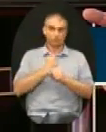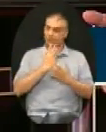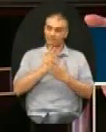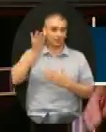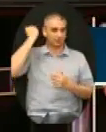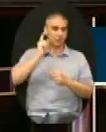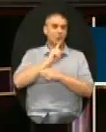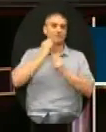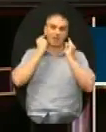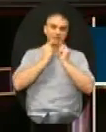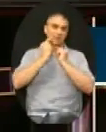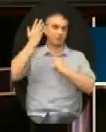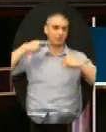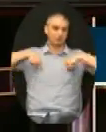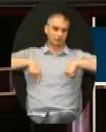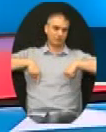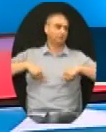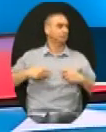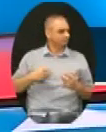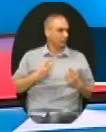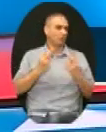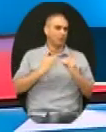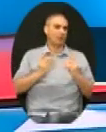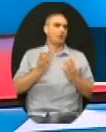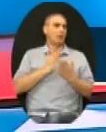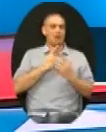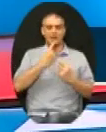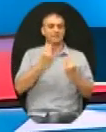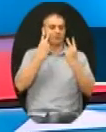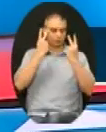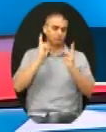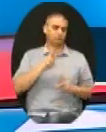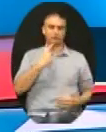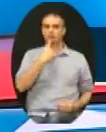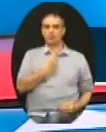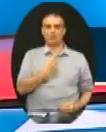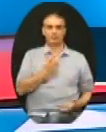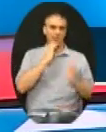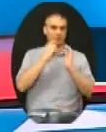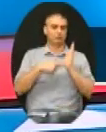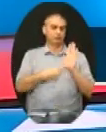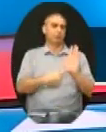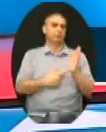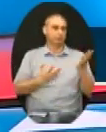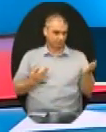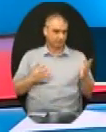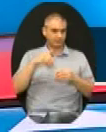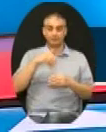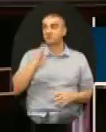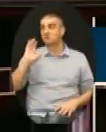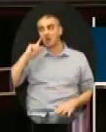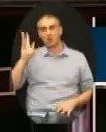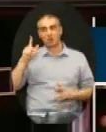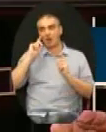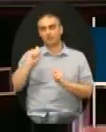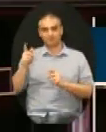מאז ימי אביגדור ליברמן, כיושב ראש הוועדה. כן, שזה דרך להוציא את הדברים החשובים שכן אפשר לתקשר אותם החוצה ולהשאיר מופנים. אני לא יודע אם הוא